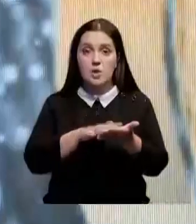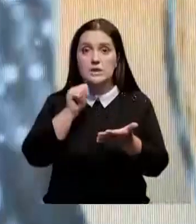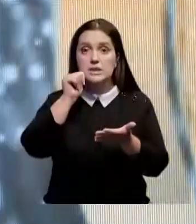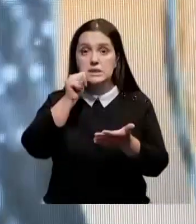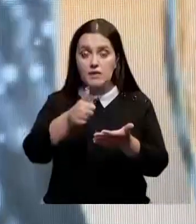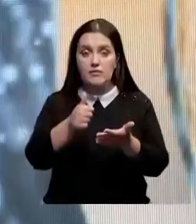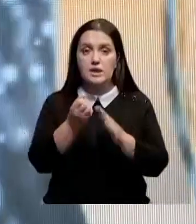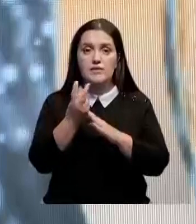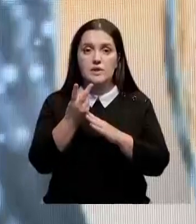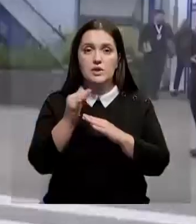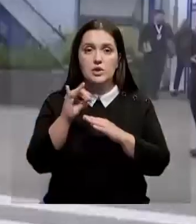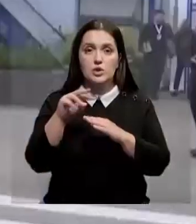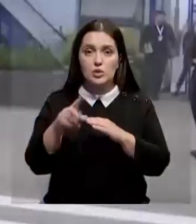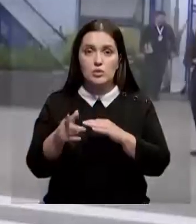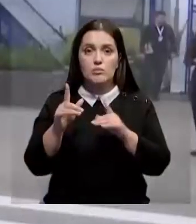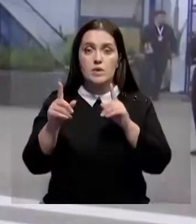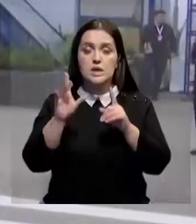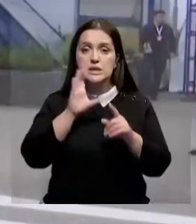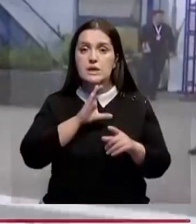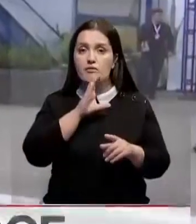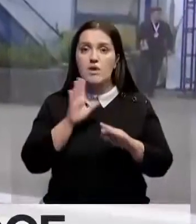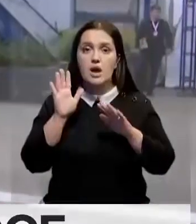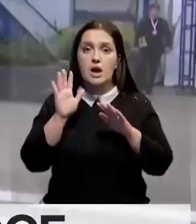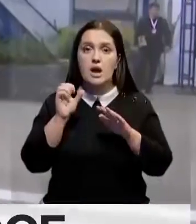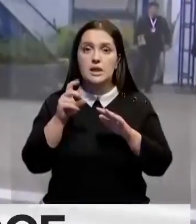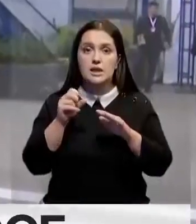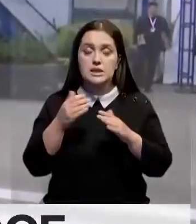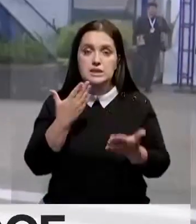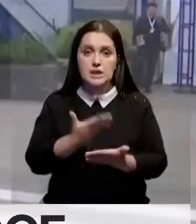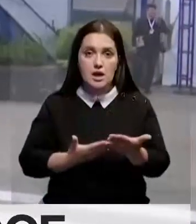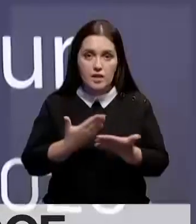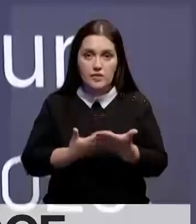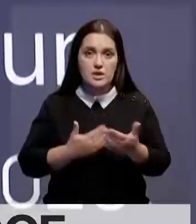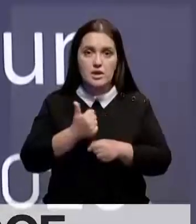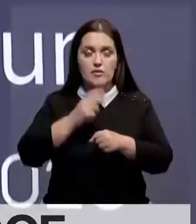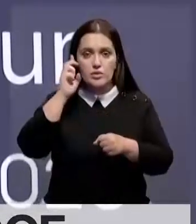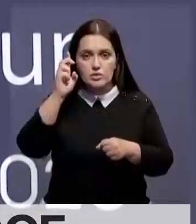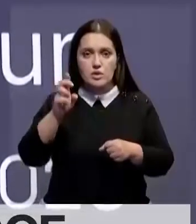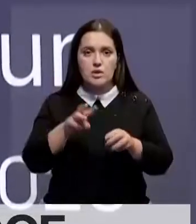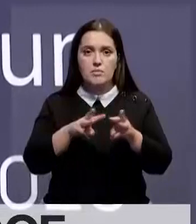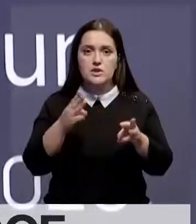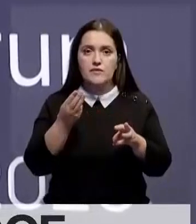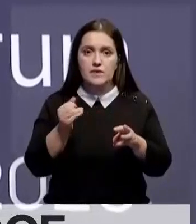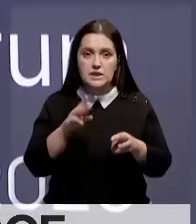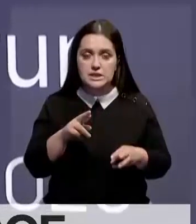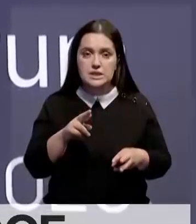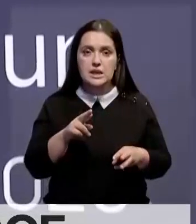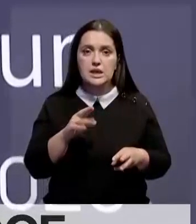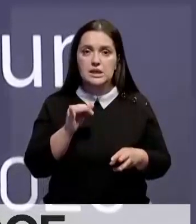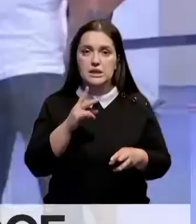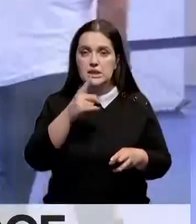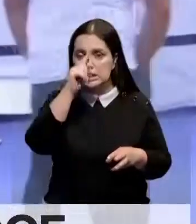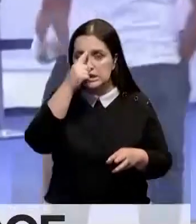В программе на 12 июня значится заседание Североатлантического совета на уровне глав государств и правительства Швеции,